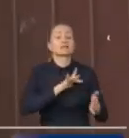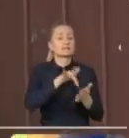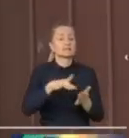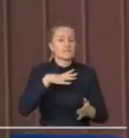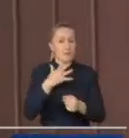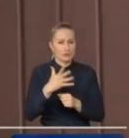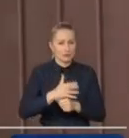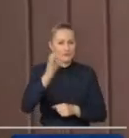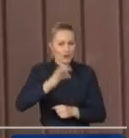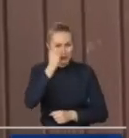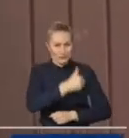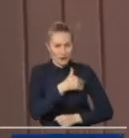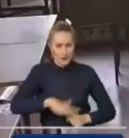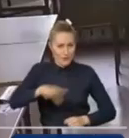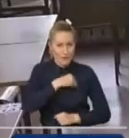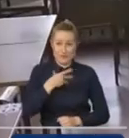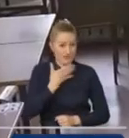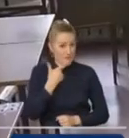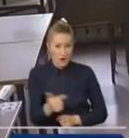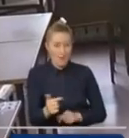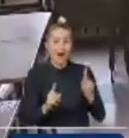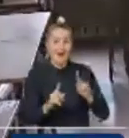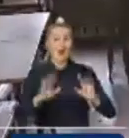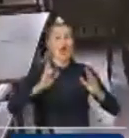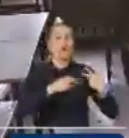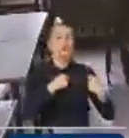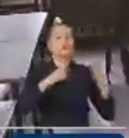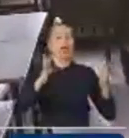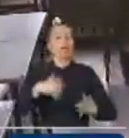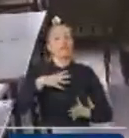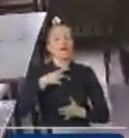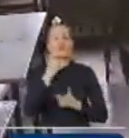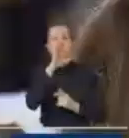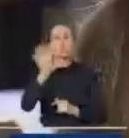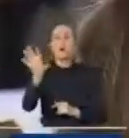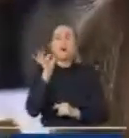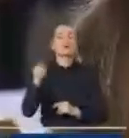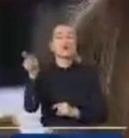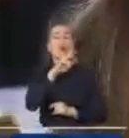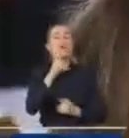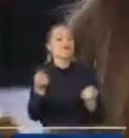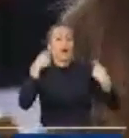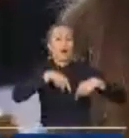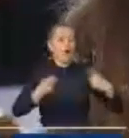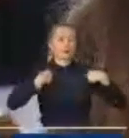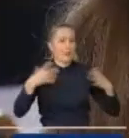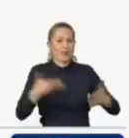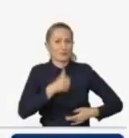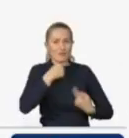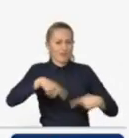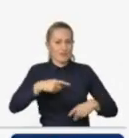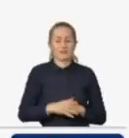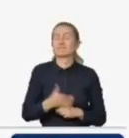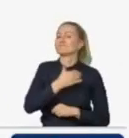50% szkół w kraju. Nie był obowiązkowy, ale komisja egzaminacyjna zachęca do pobrania arkuszy przez tych, którzy z różnych powodów do egzaminu nie przystąpili. Chodzi